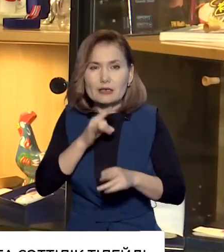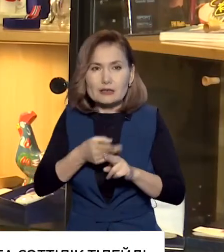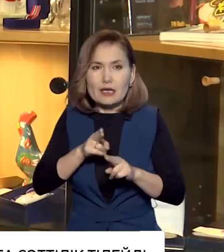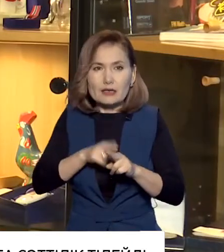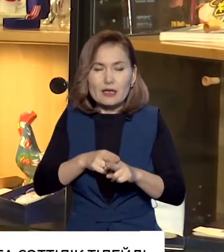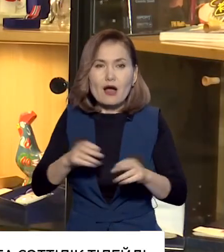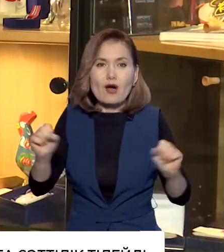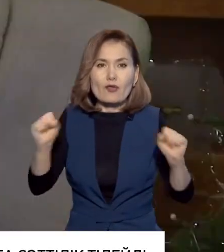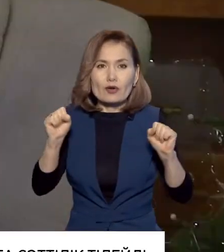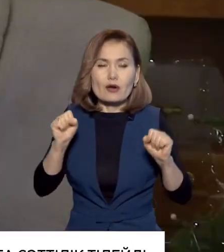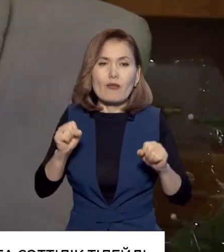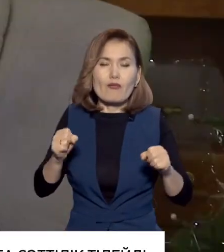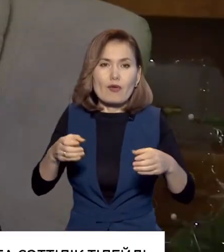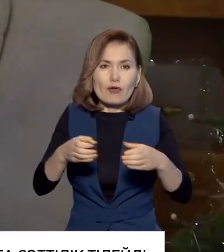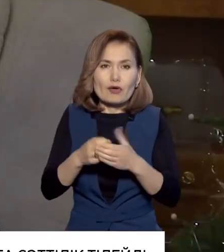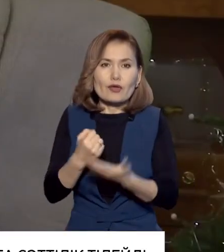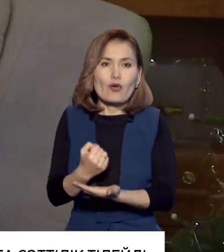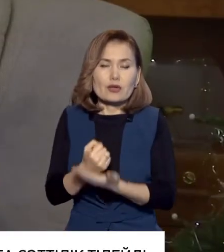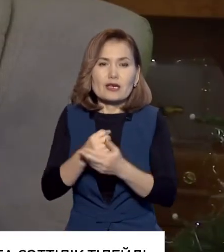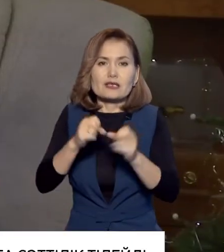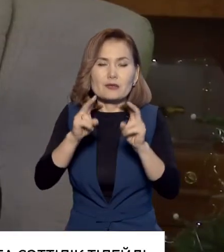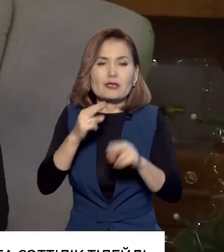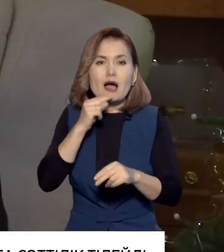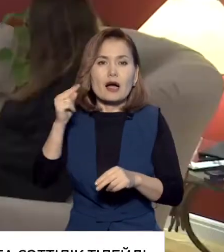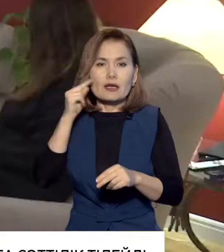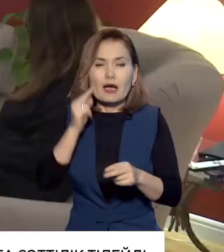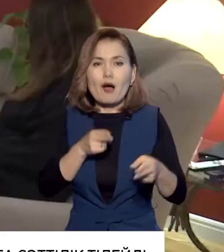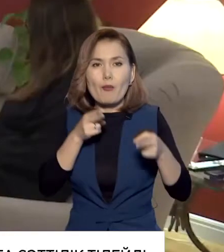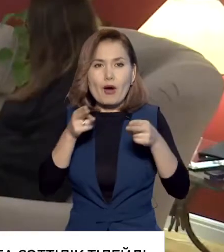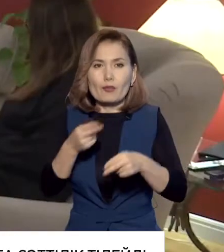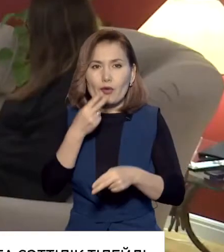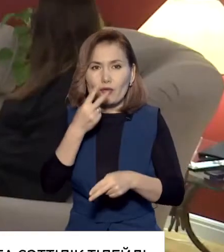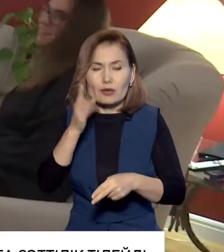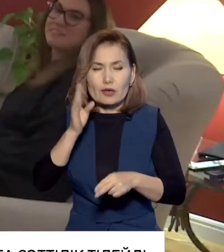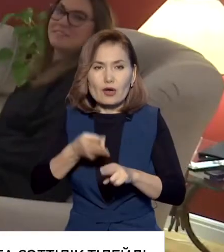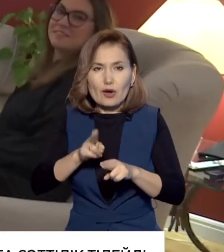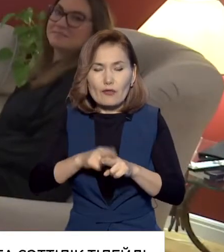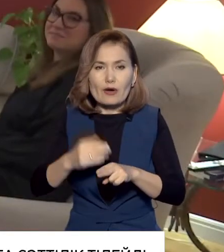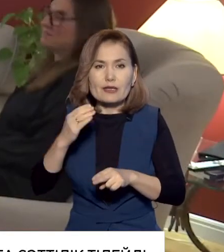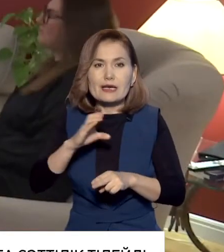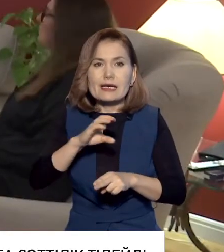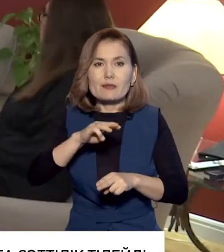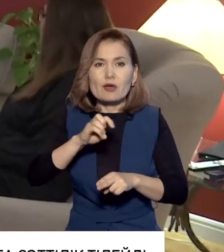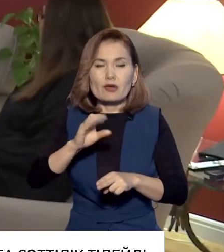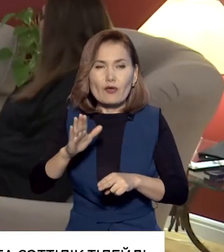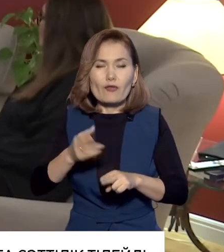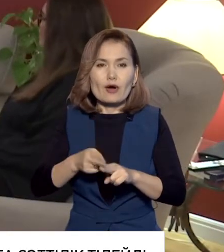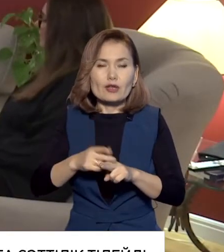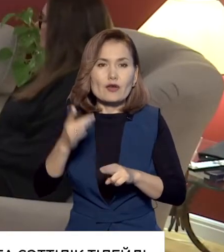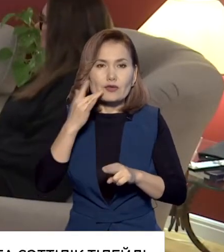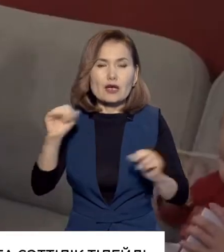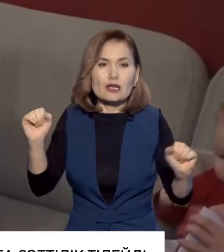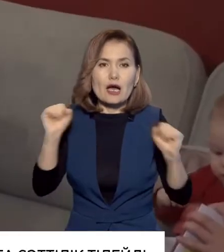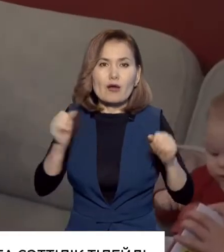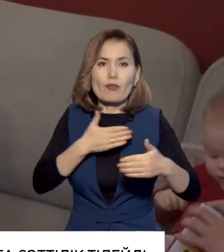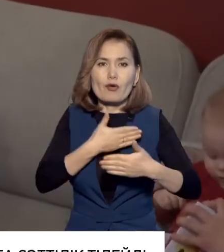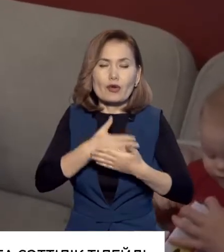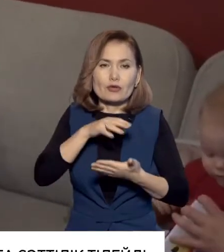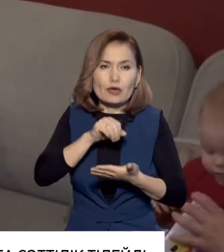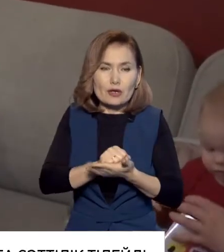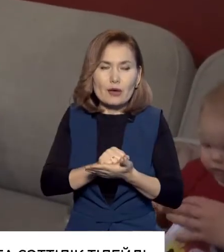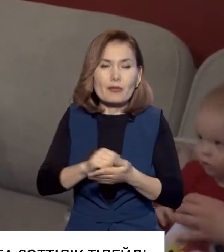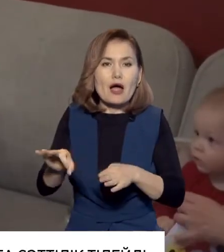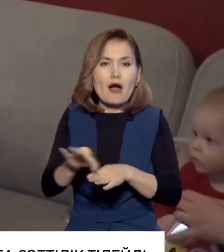арнайы барамын. Скандинавия елдеріне Смирре деген атпен танымал Владимир Смирнов әлі күнге спортпен белсенді шұғылданады.